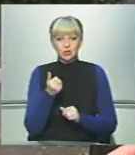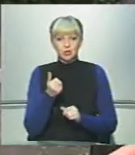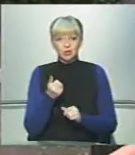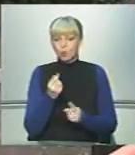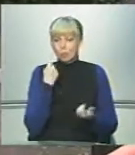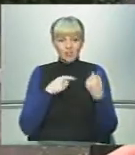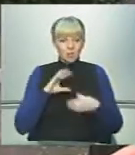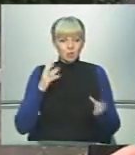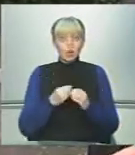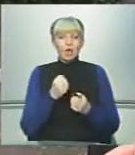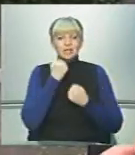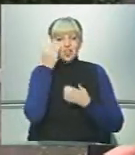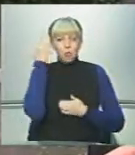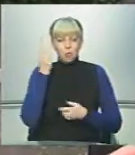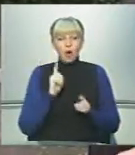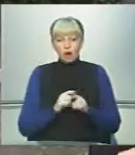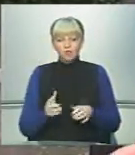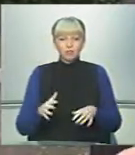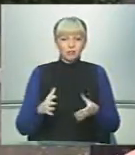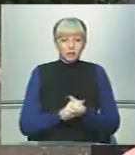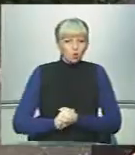плачевних результатів, але, слава Богу, якось кооперувалися і